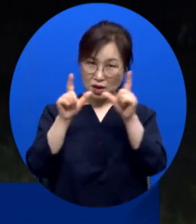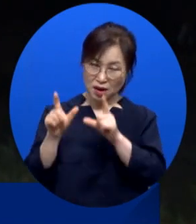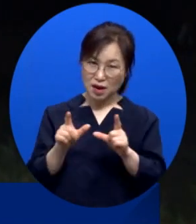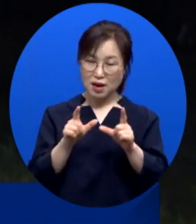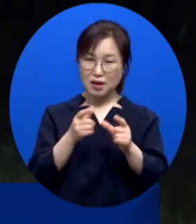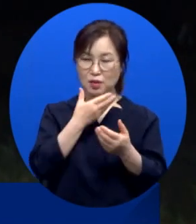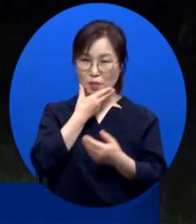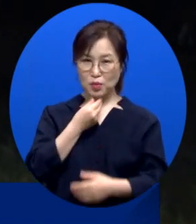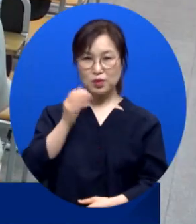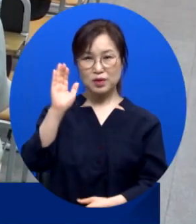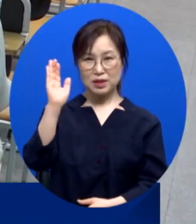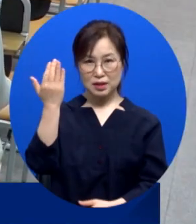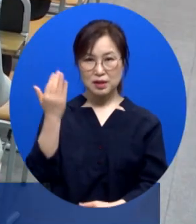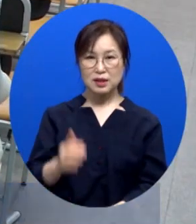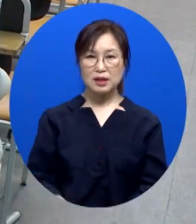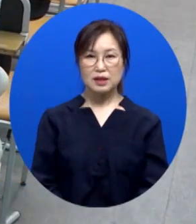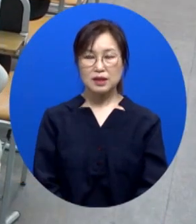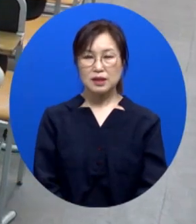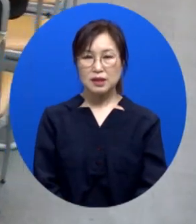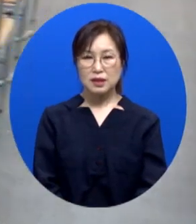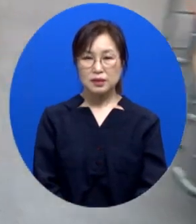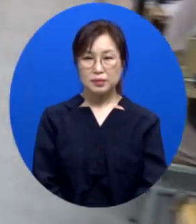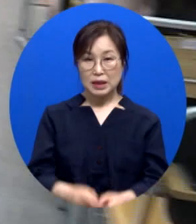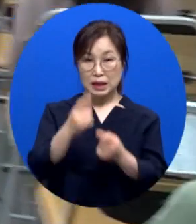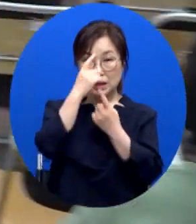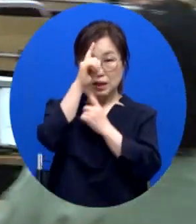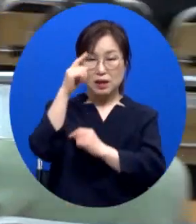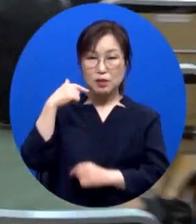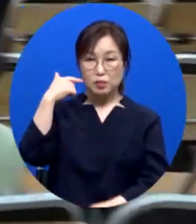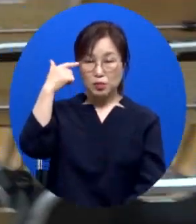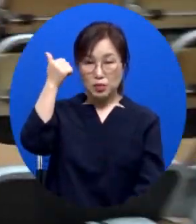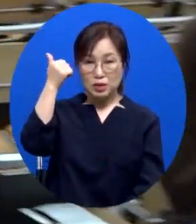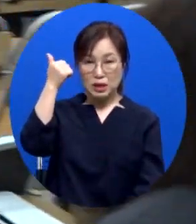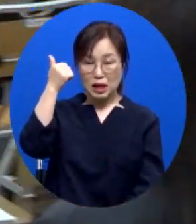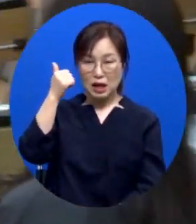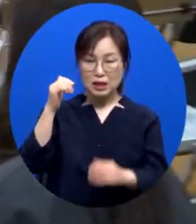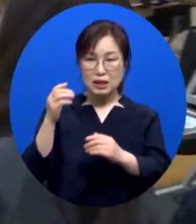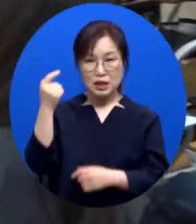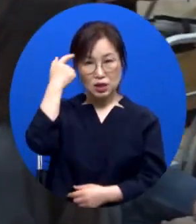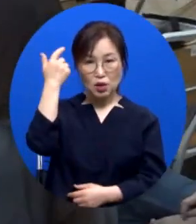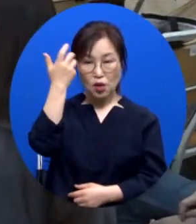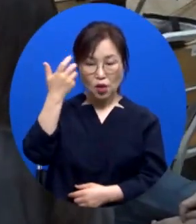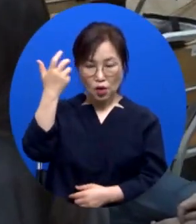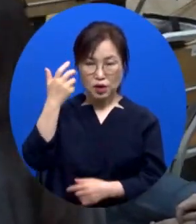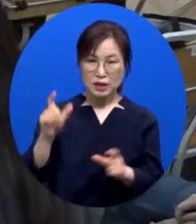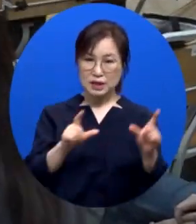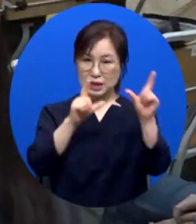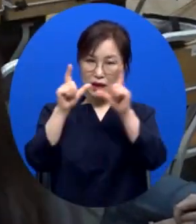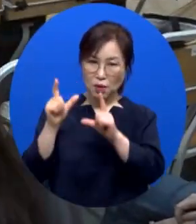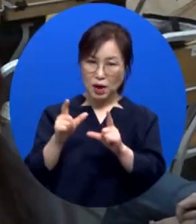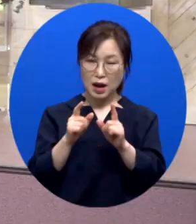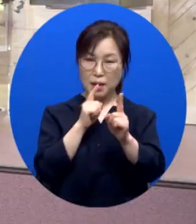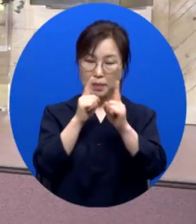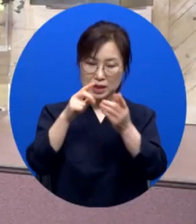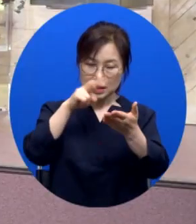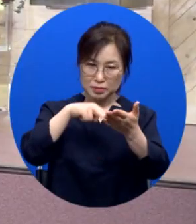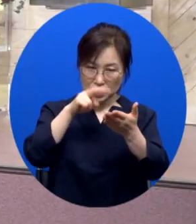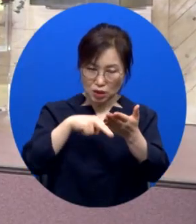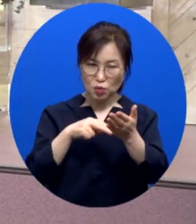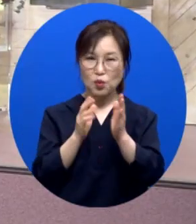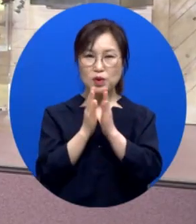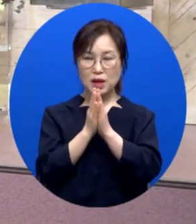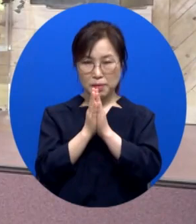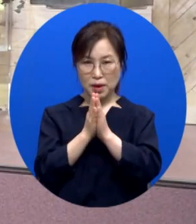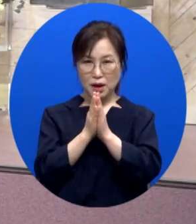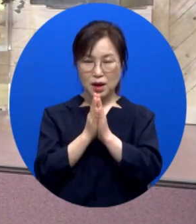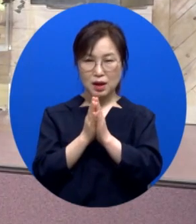가장 복된 시간인 것 같아요. 이순희 목사는 전 교인이 영성생활, 말씀통독, 중보기도 등 예배의